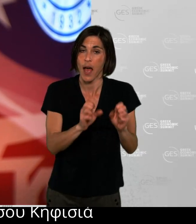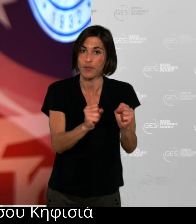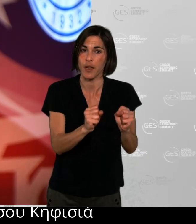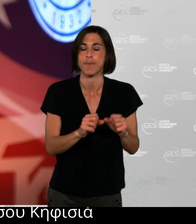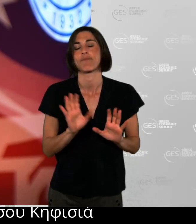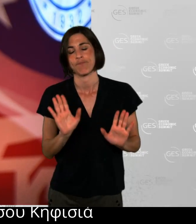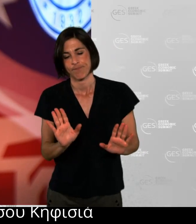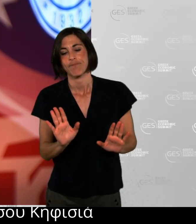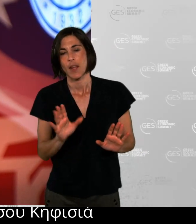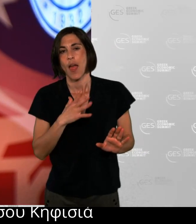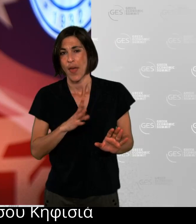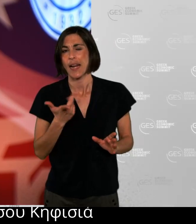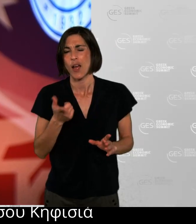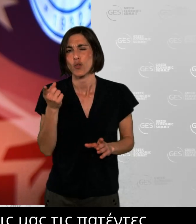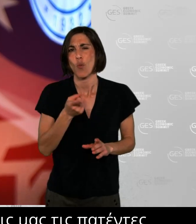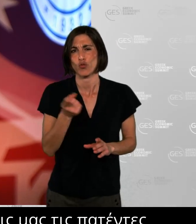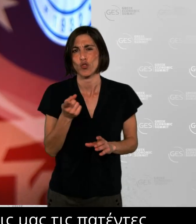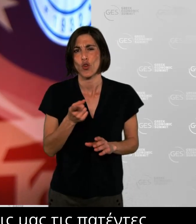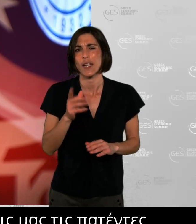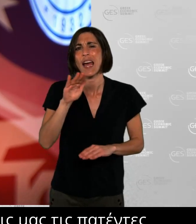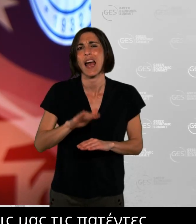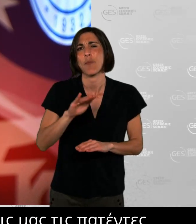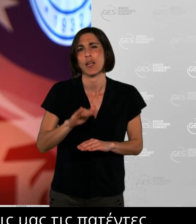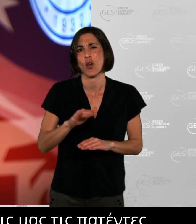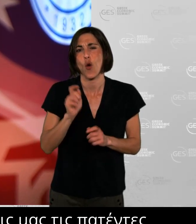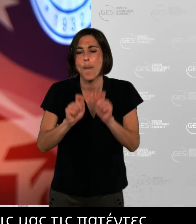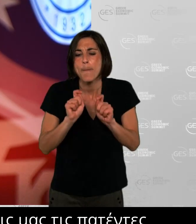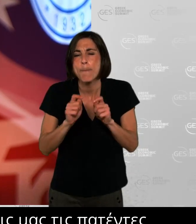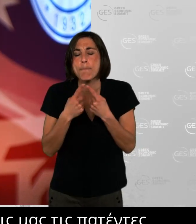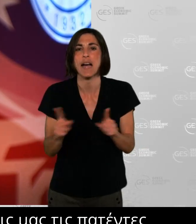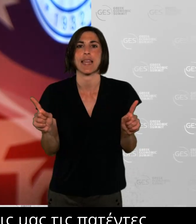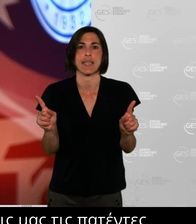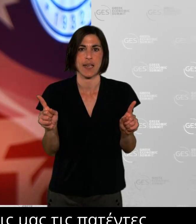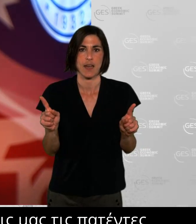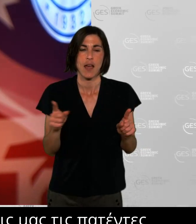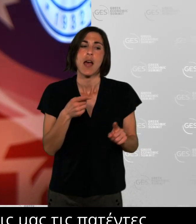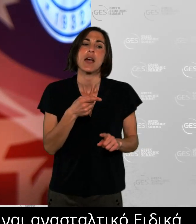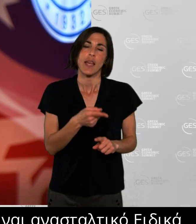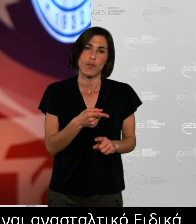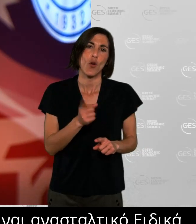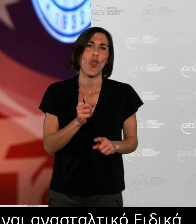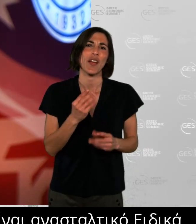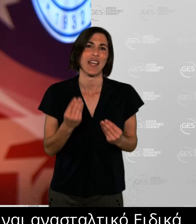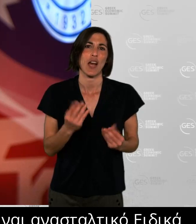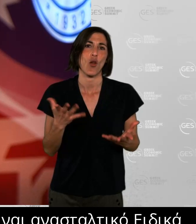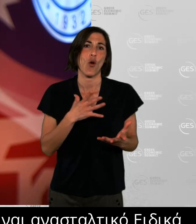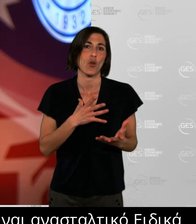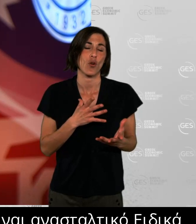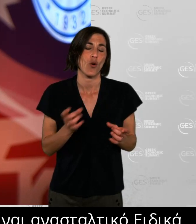Και αυτό δεν είναι καλό. Είναι ανασταλτικό, ειδικά όταν θέλουμε να προσελκύσουμε ιδιωτικές επενδύσεις στην έρευνα και στην